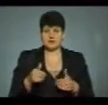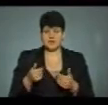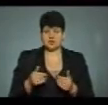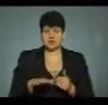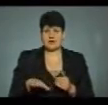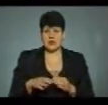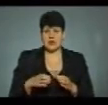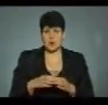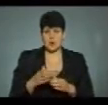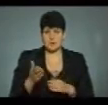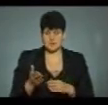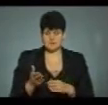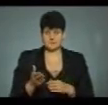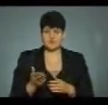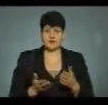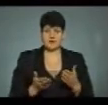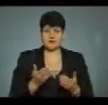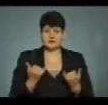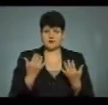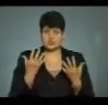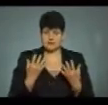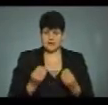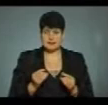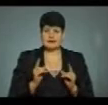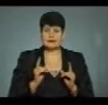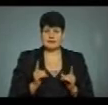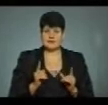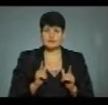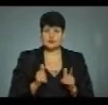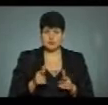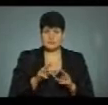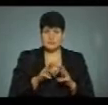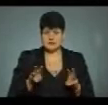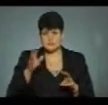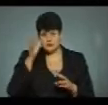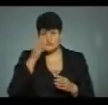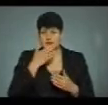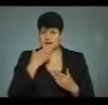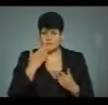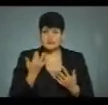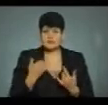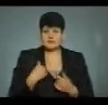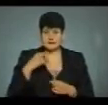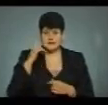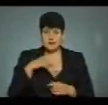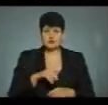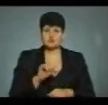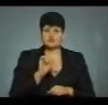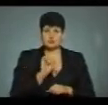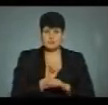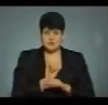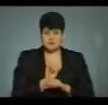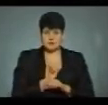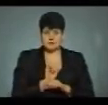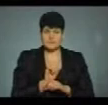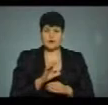територіальній громаді. Але на сьогоднішній день навіть згоди Міністерства освіти немає. Наскільки мені відомо, зупинилося на останній нараді,